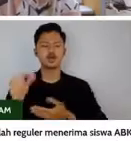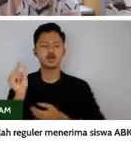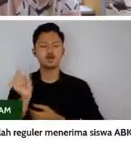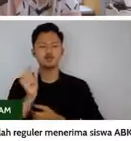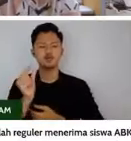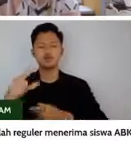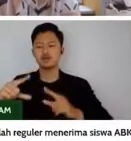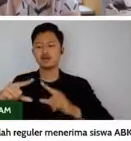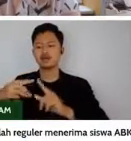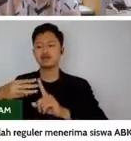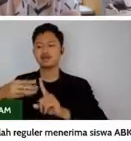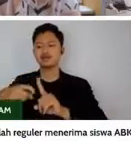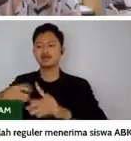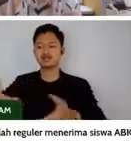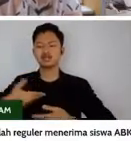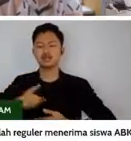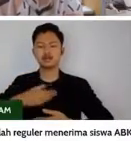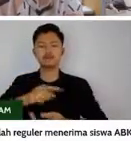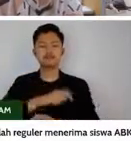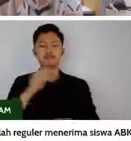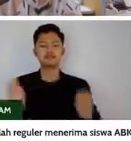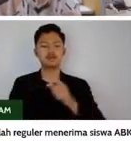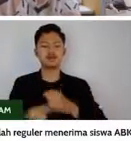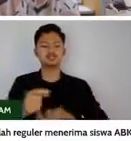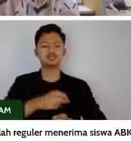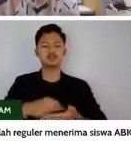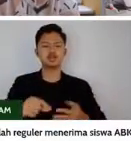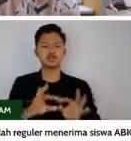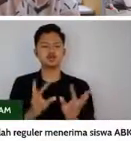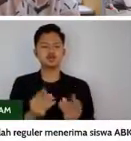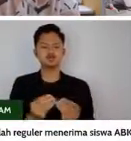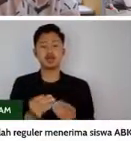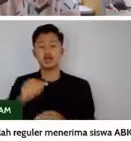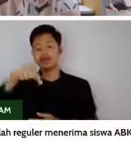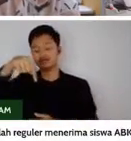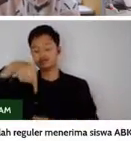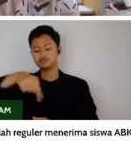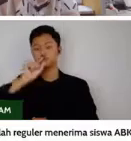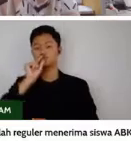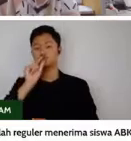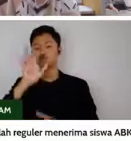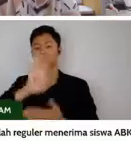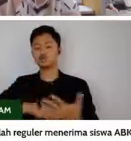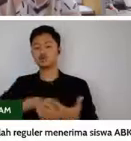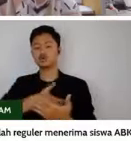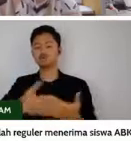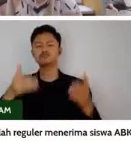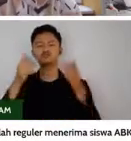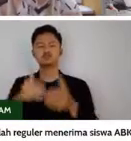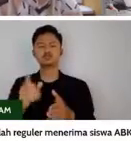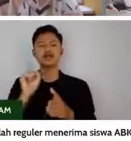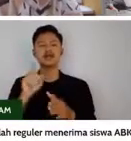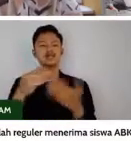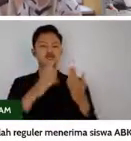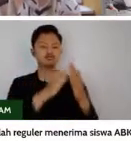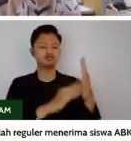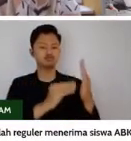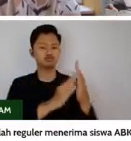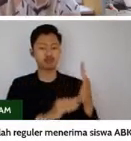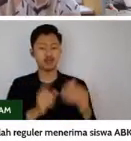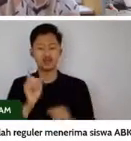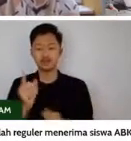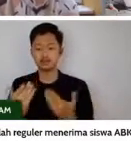atau menjadi sekolah inklusi ya, apakah perlu kurikulum khusus atau adakah referensi? Terima kasih. Jadi ada